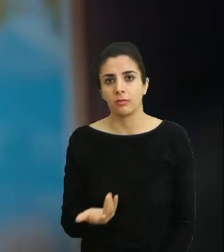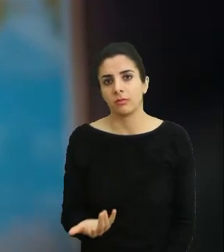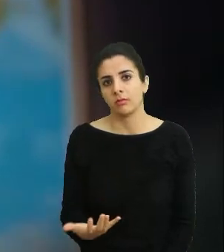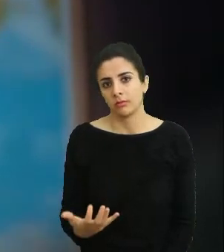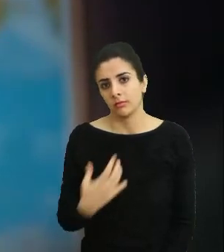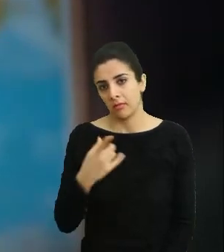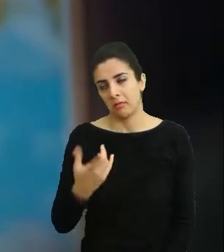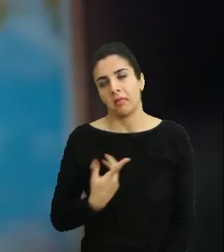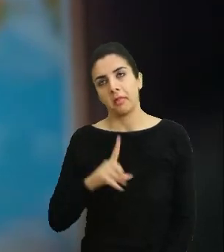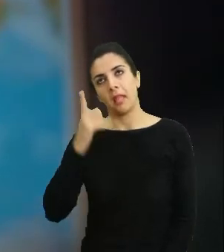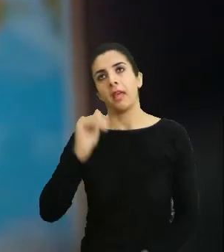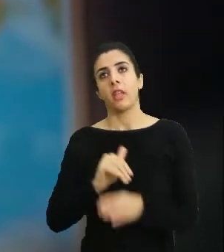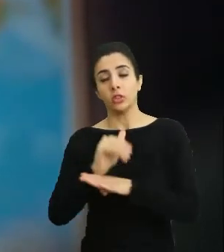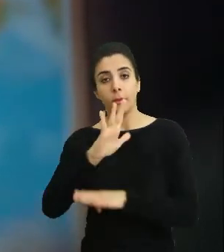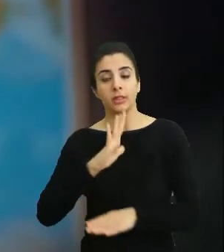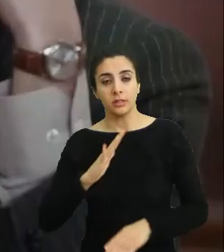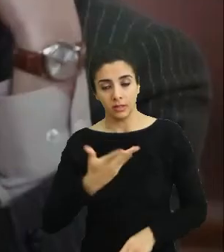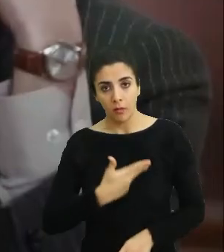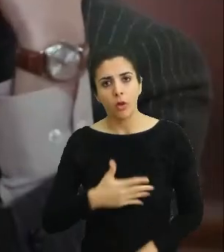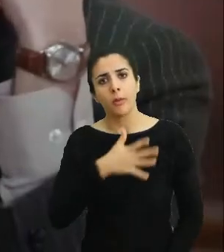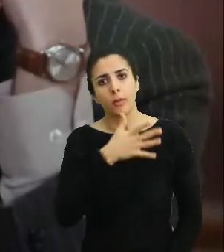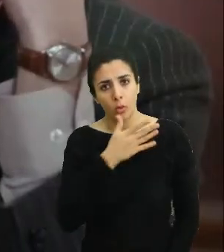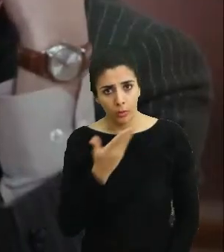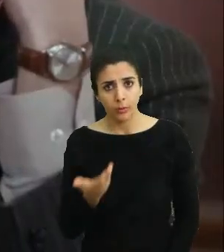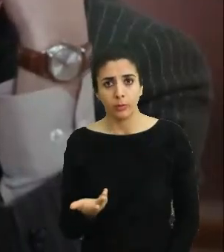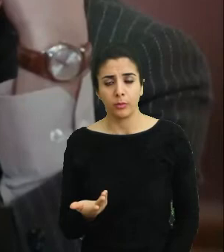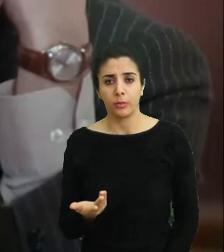Serazat yaşamayı seversin. Biliyorum.